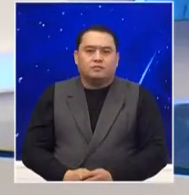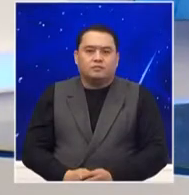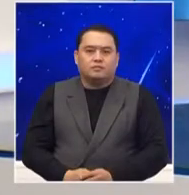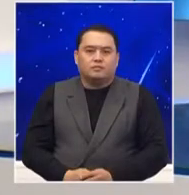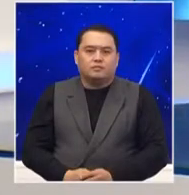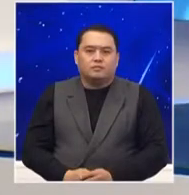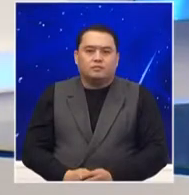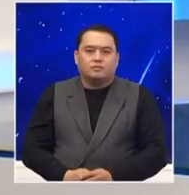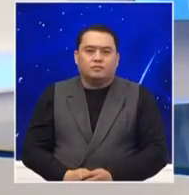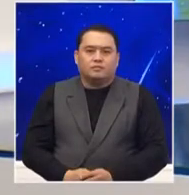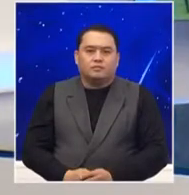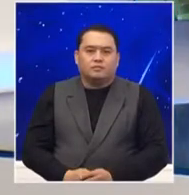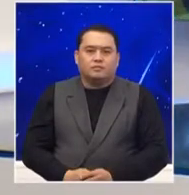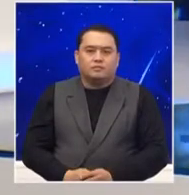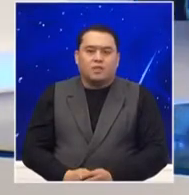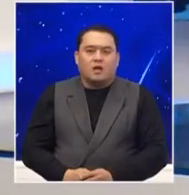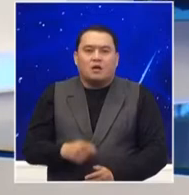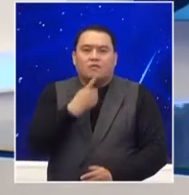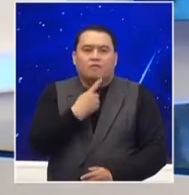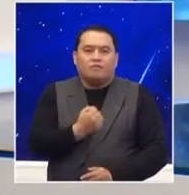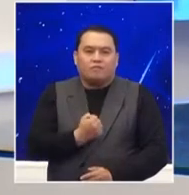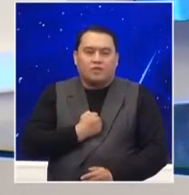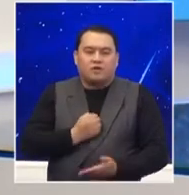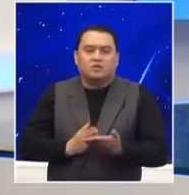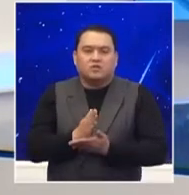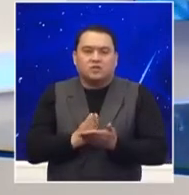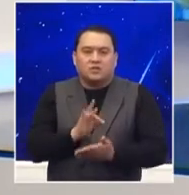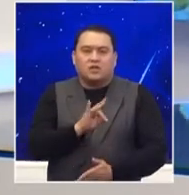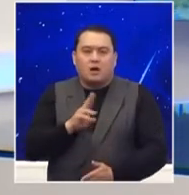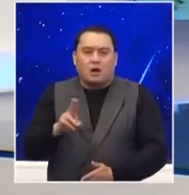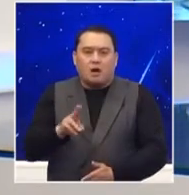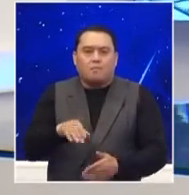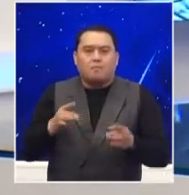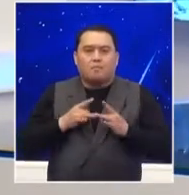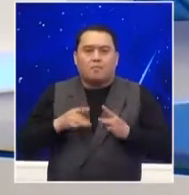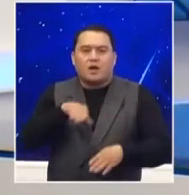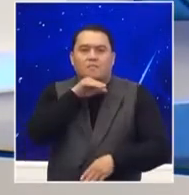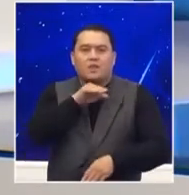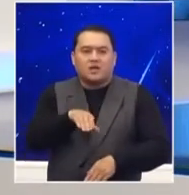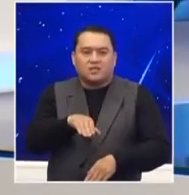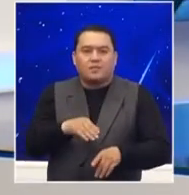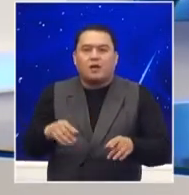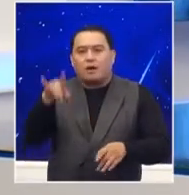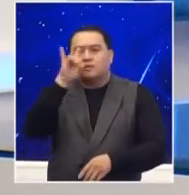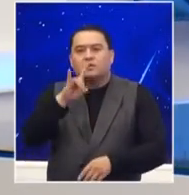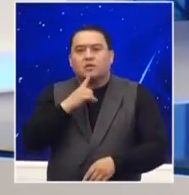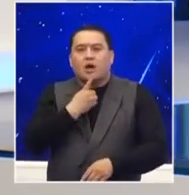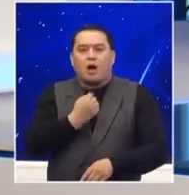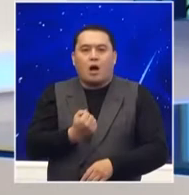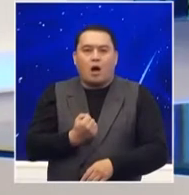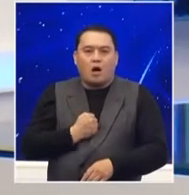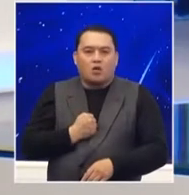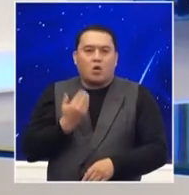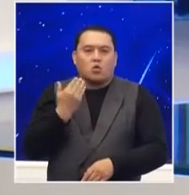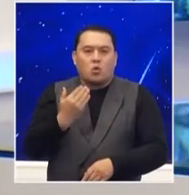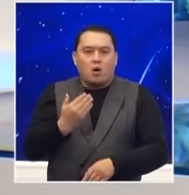Во всеоружии. Ракетчики и артиллеристы вооруженных сил Республики Казахстан отмечают профессиональный праздник. В казахстанской армии